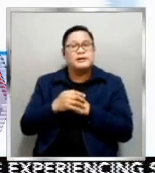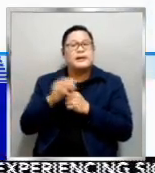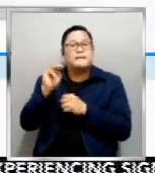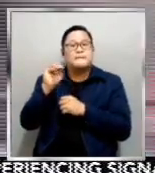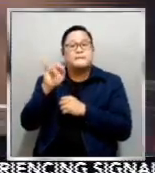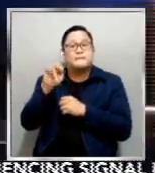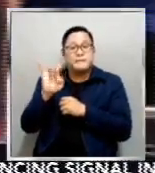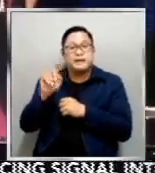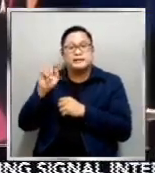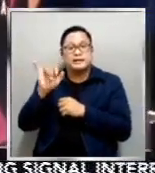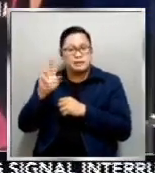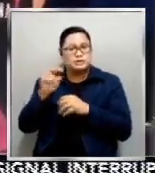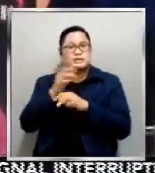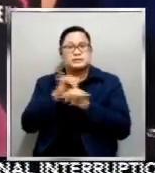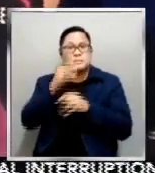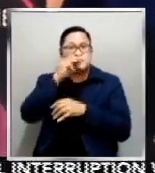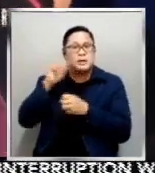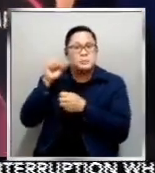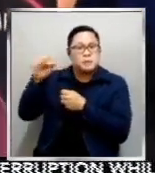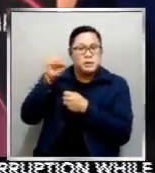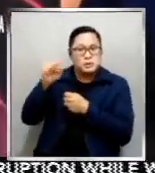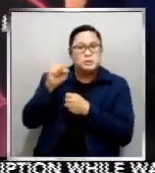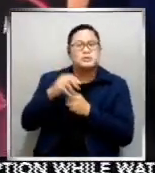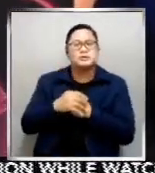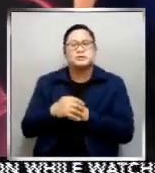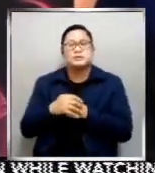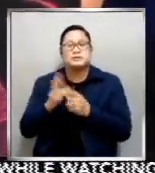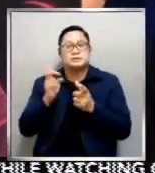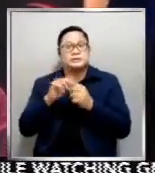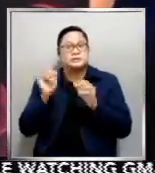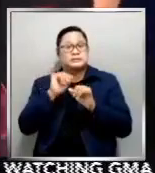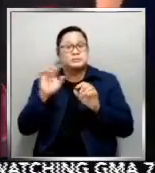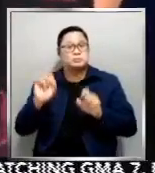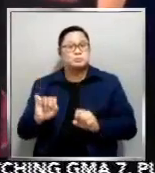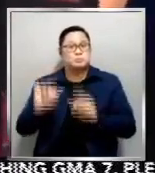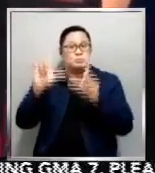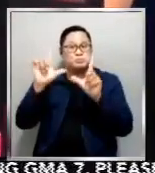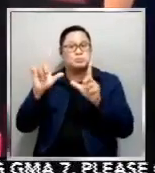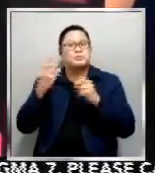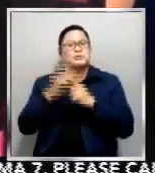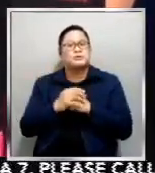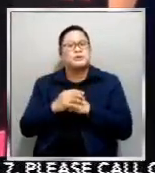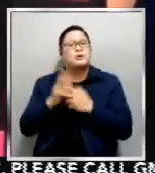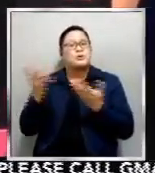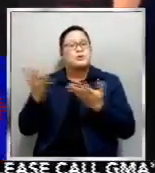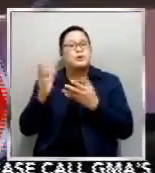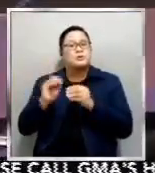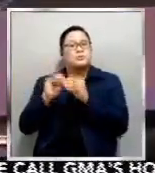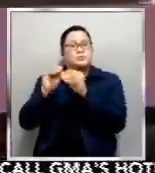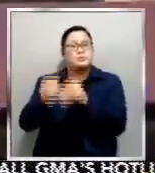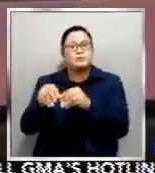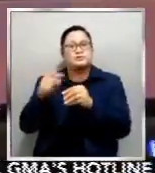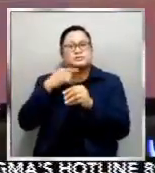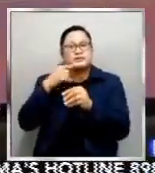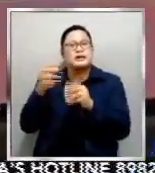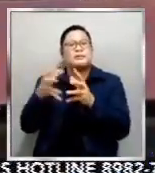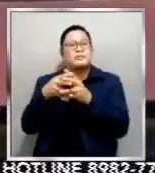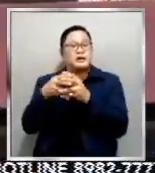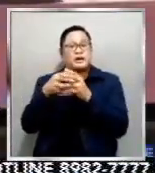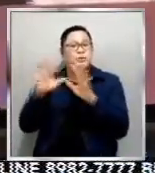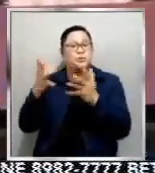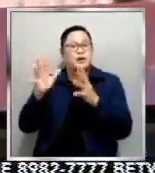Pacquiao. Pinos naman ni Floyd Mayweather Jr. ang kanyang tinamaan sa pustang kanyang niligay sa walang talong Amerikano. Sa kanyang